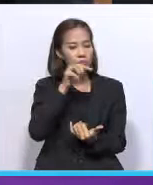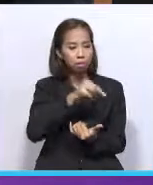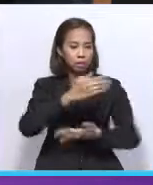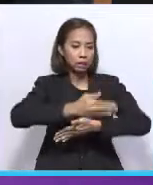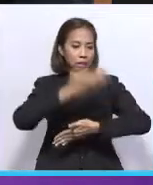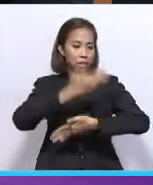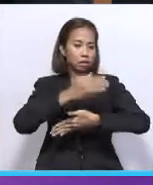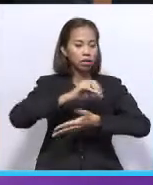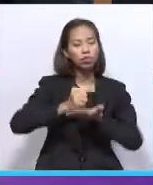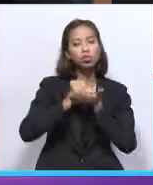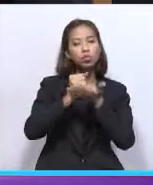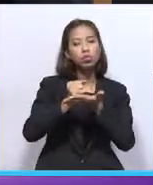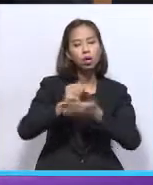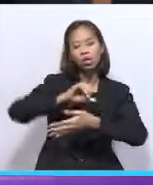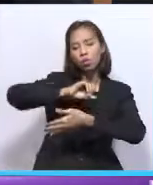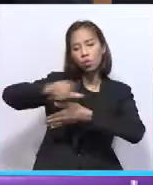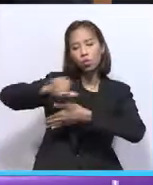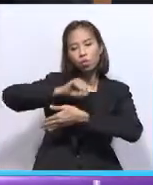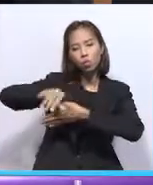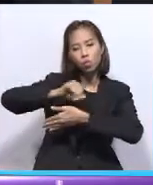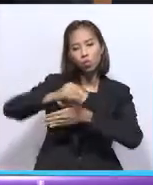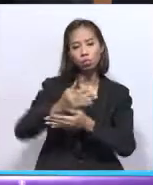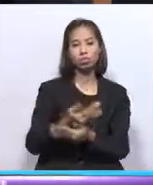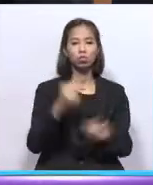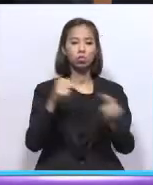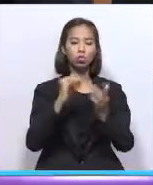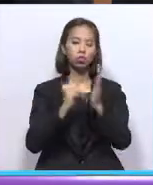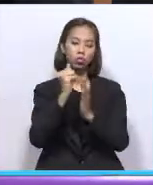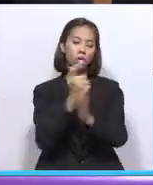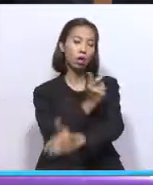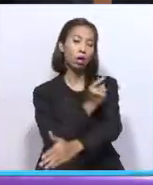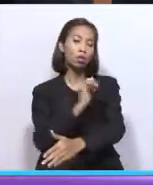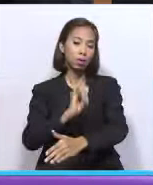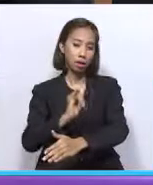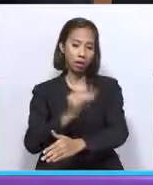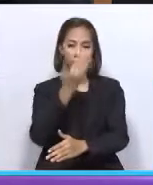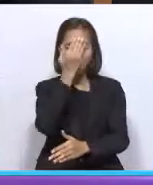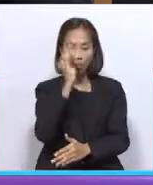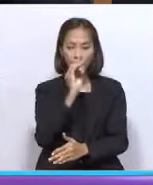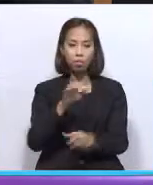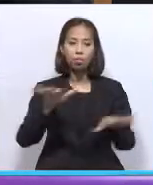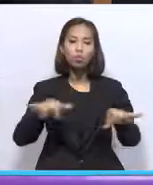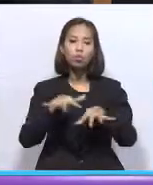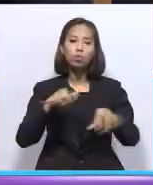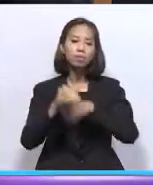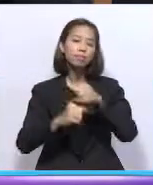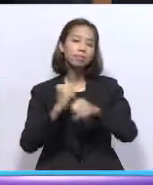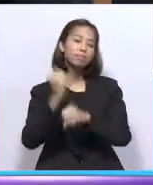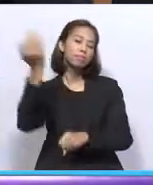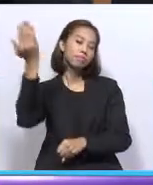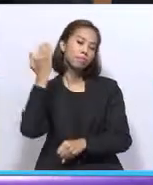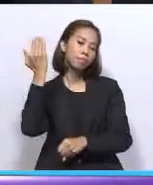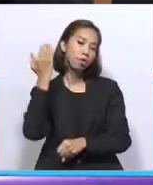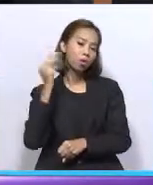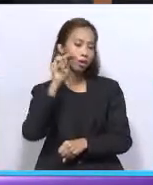จ้าพระยาและเขื่อนพระราม6ที่จังหวัดพระนครศรีอยุธยานะโดยปกติเนี่ยในปีปกติที่เราไม่ได้มีการ